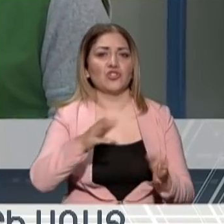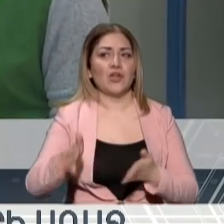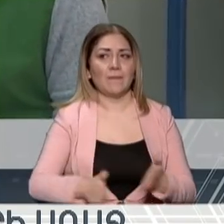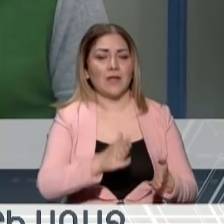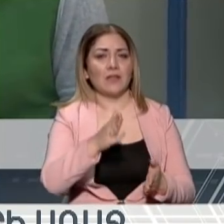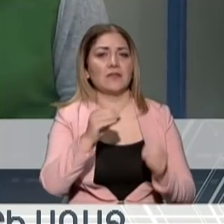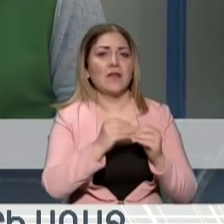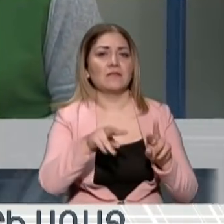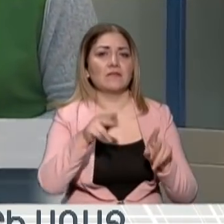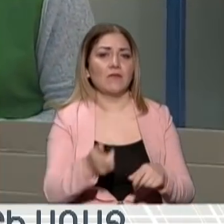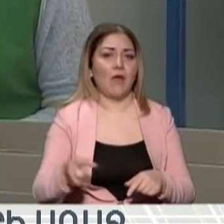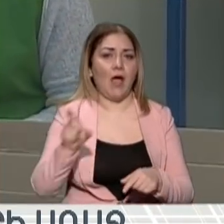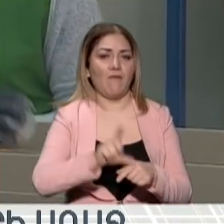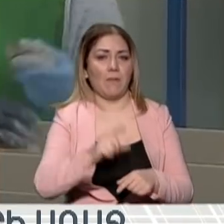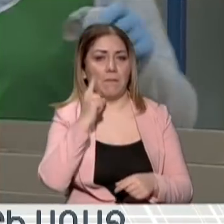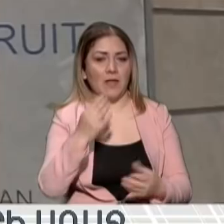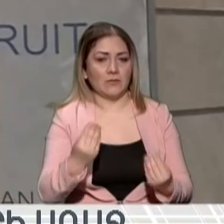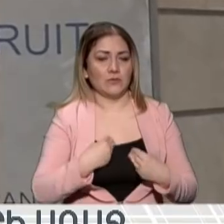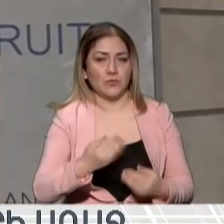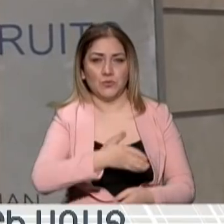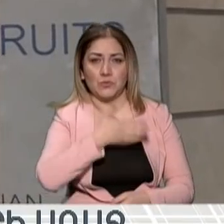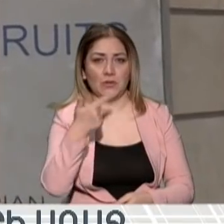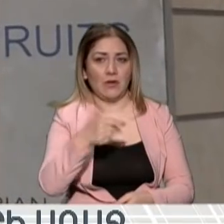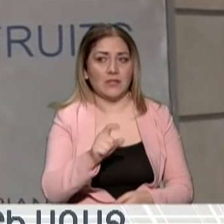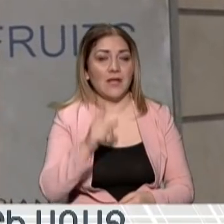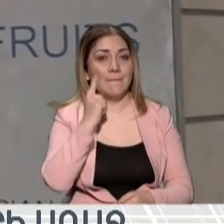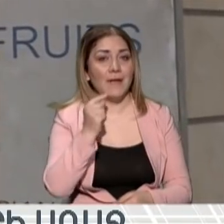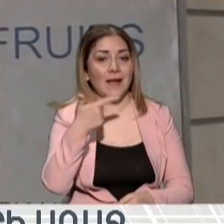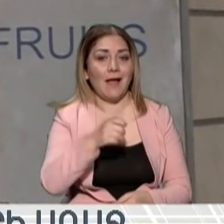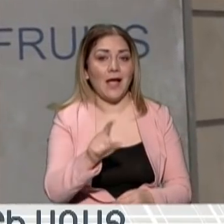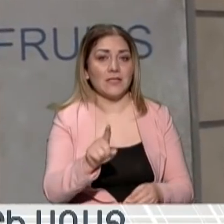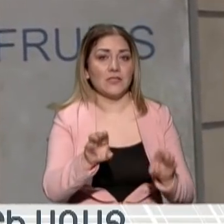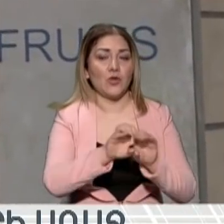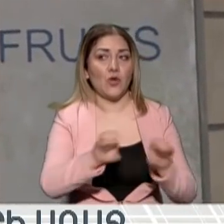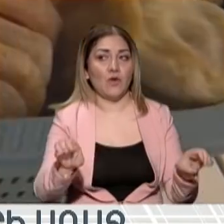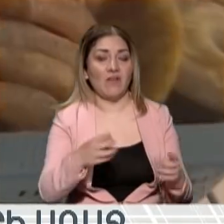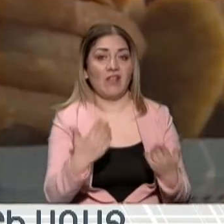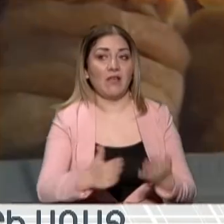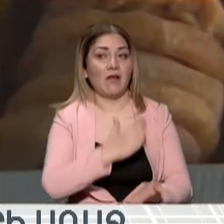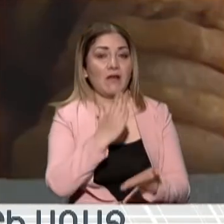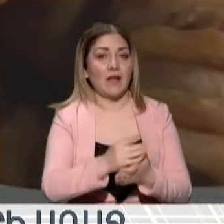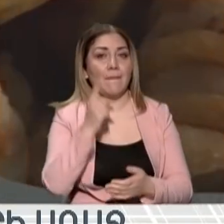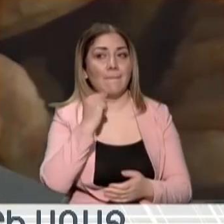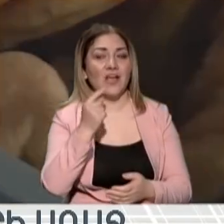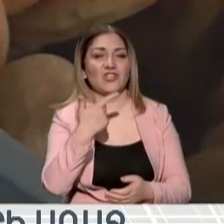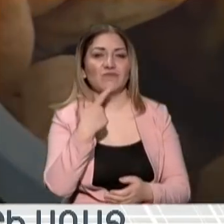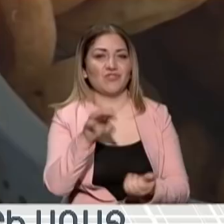տարի, 10 տարուց ավել գազը գնում է, բայց մեզ գազ չեն տվել։ Մինչդեռ մեղրիի գազիֆիկացման դեպքում տարածքի մեղրահամչիրը ռուսական